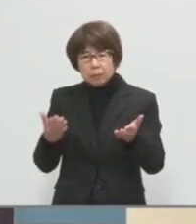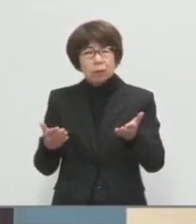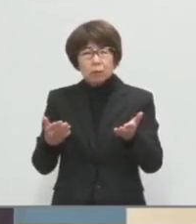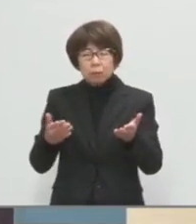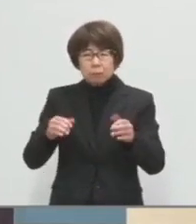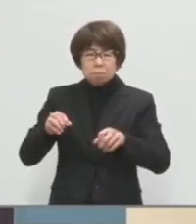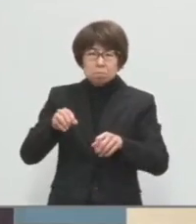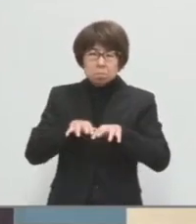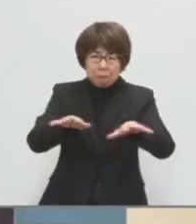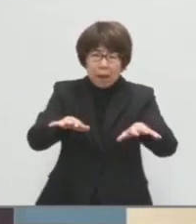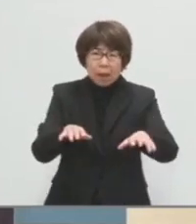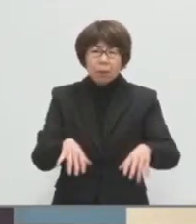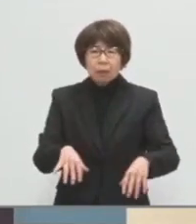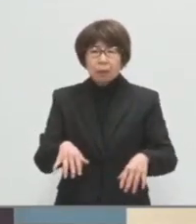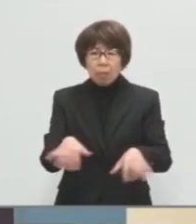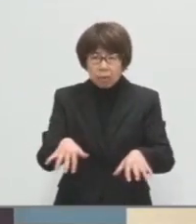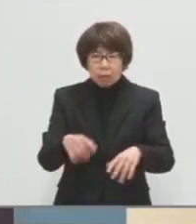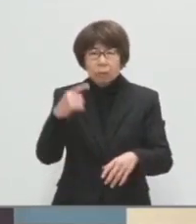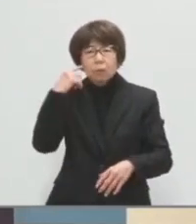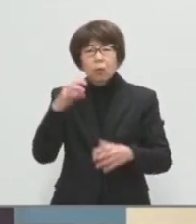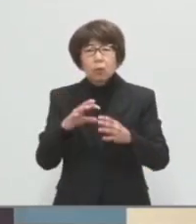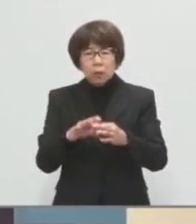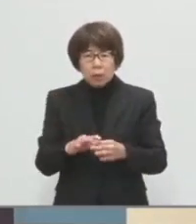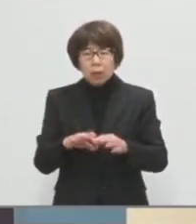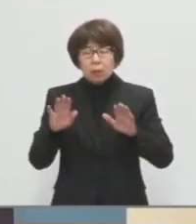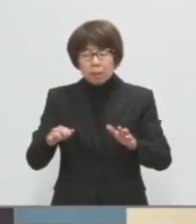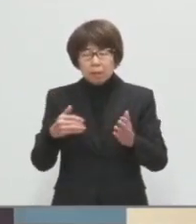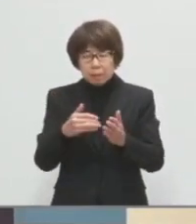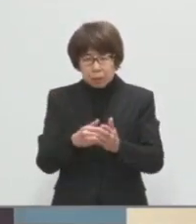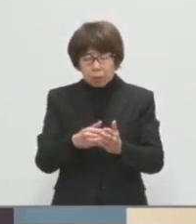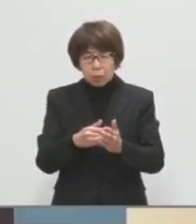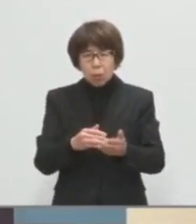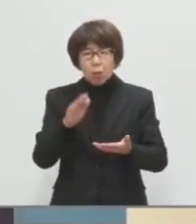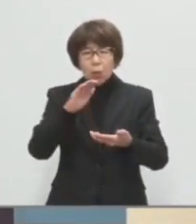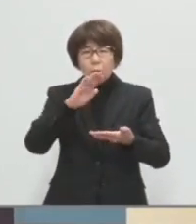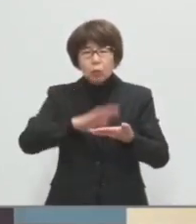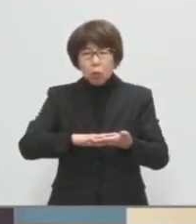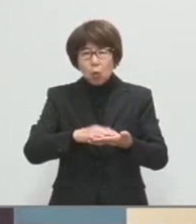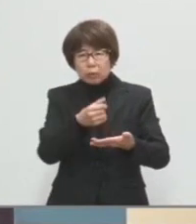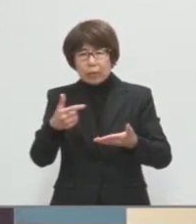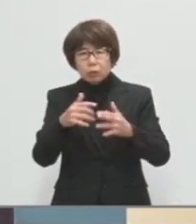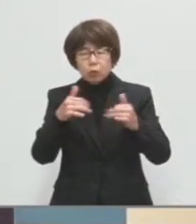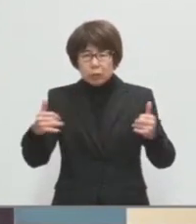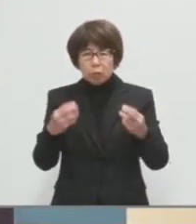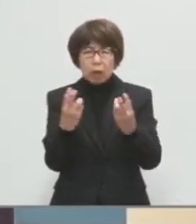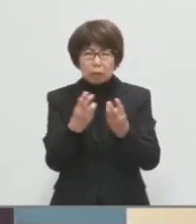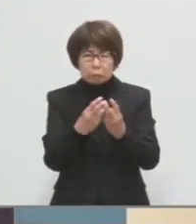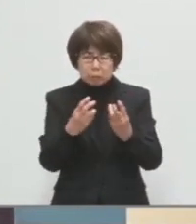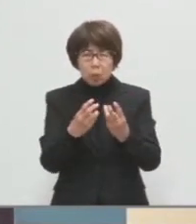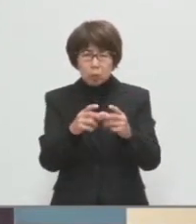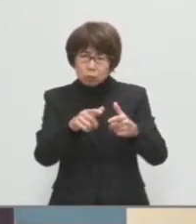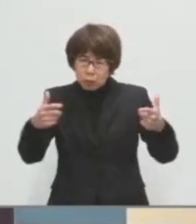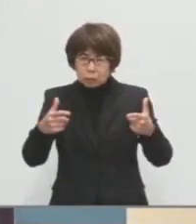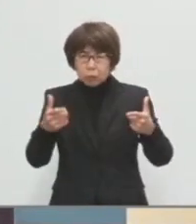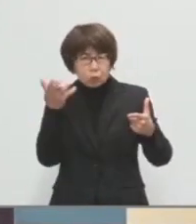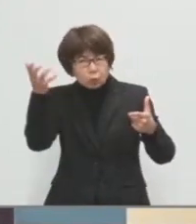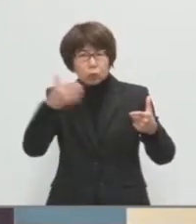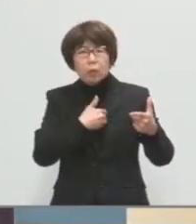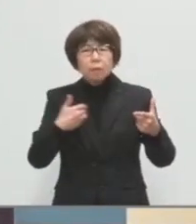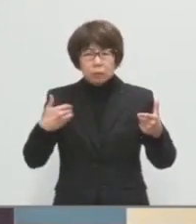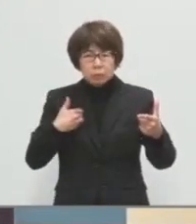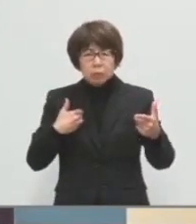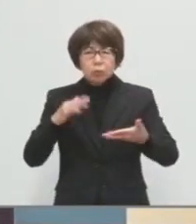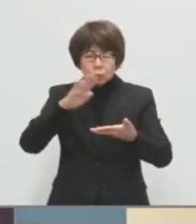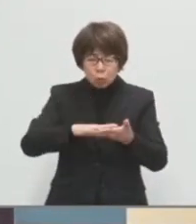なっておりますので加えて濃厚接触者も今まで以上に多くなることを想定するということが必要です濃厚接触